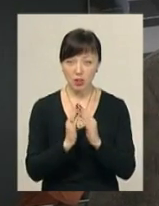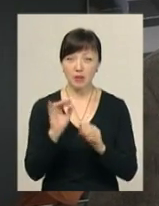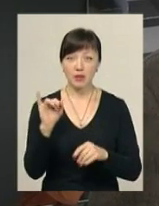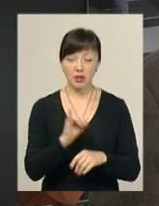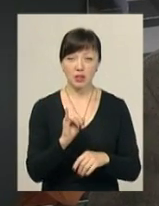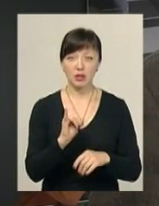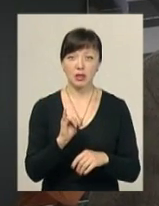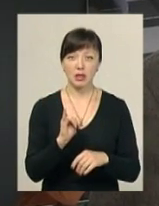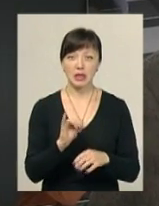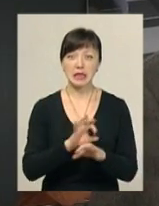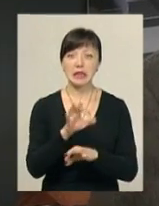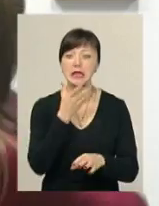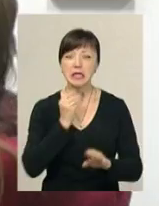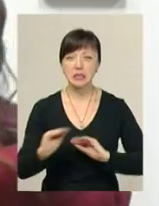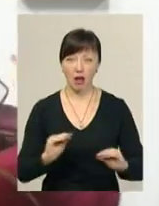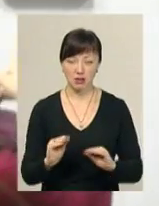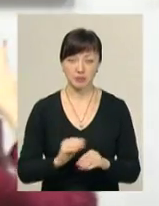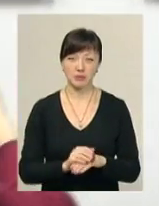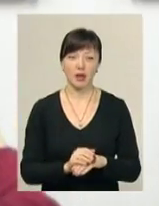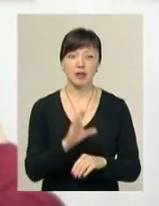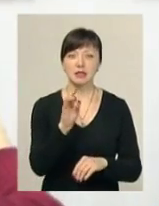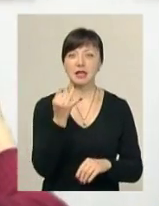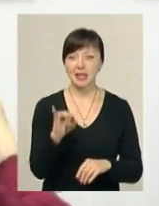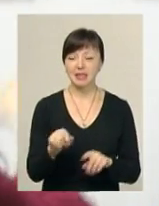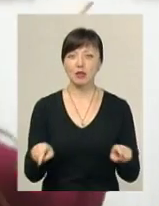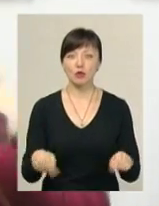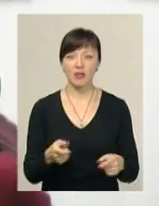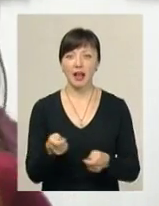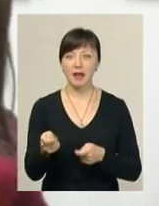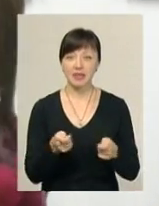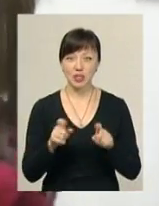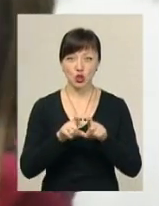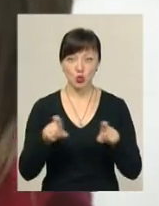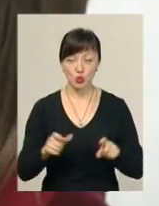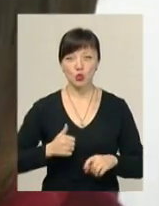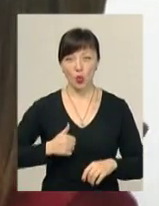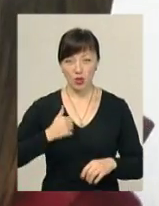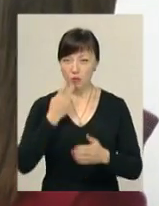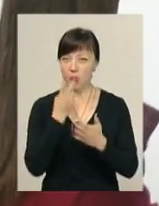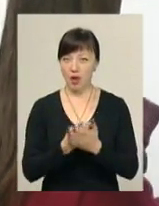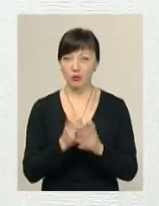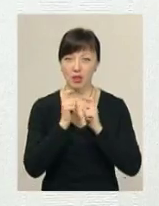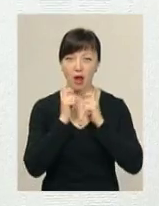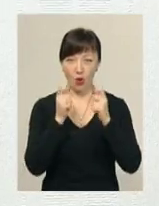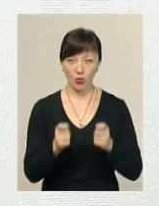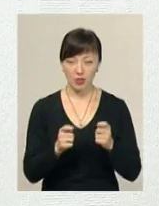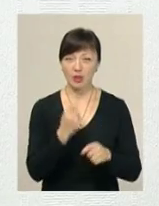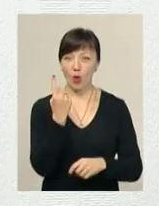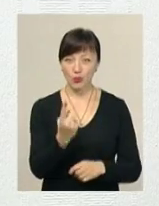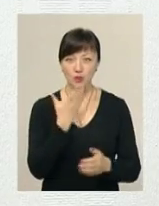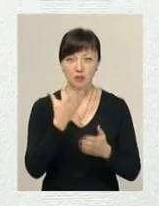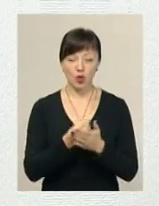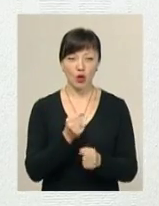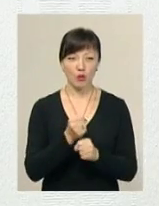і дизайн безпосередньо. Сергій – засновник та керівник дизайн-студії, з гордістю показує нагороди. За одну із